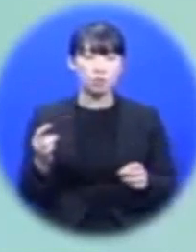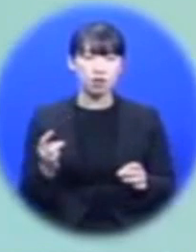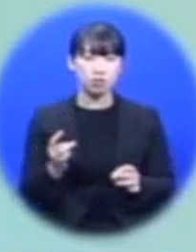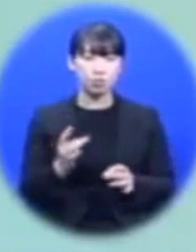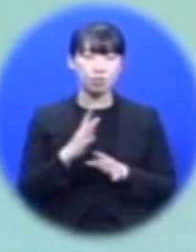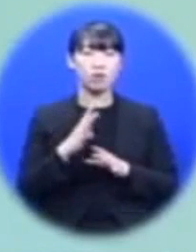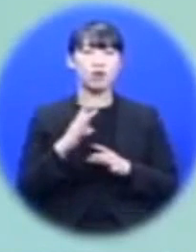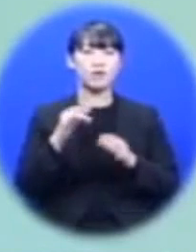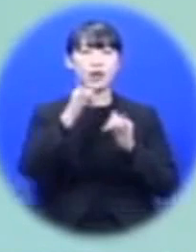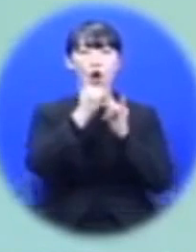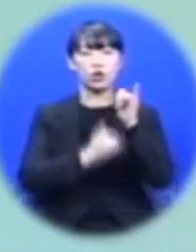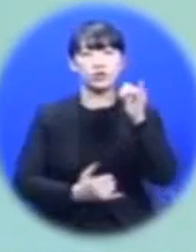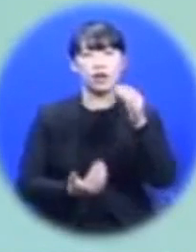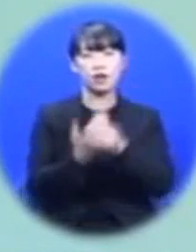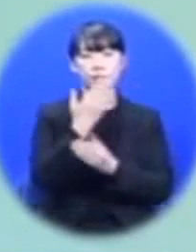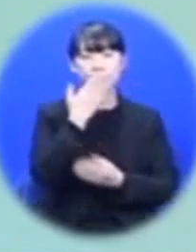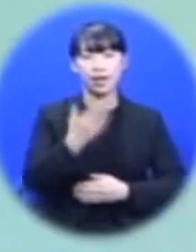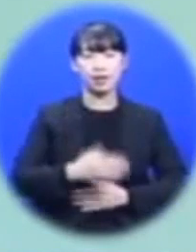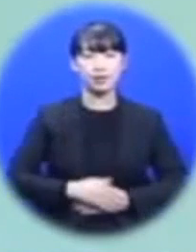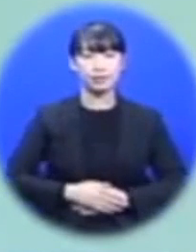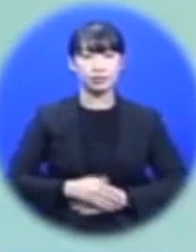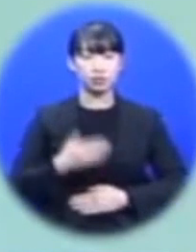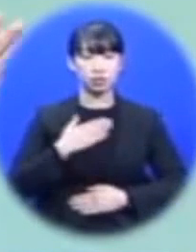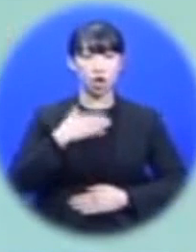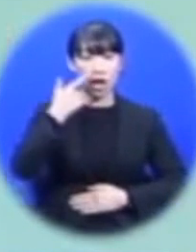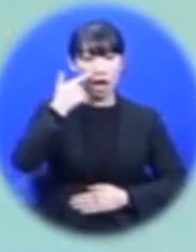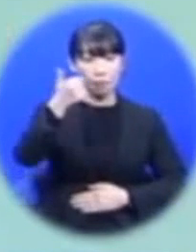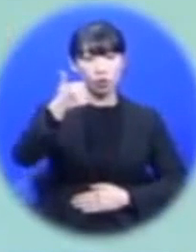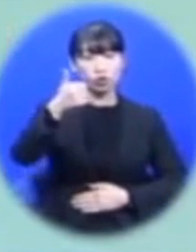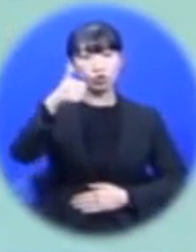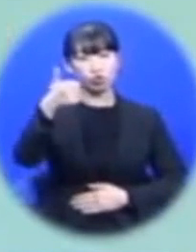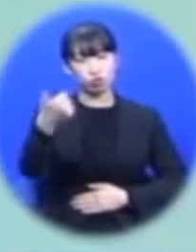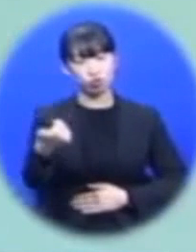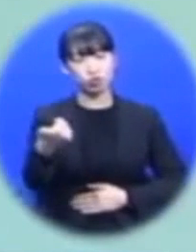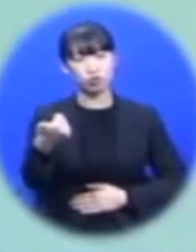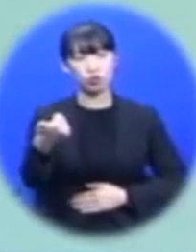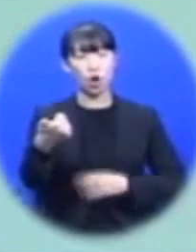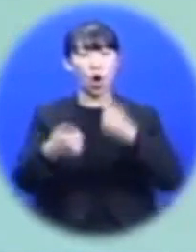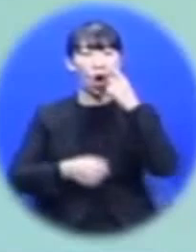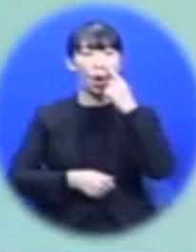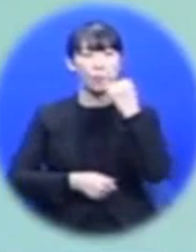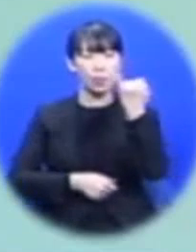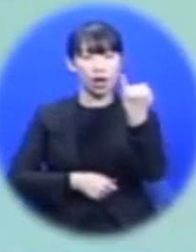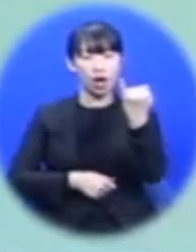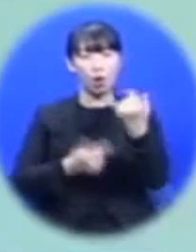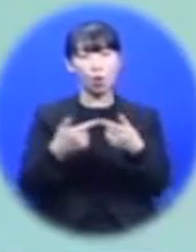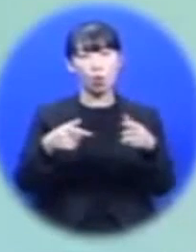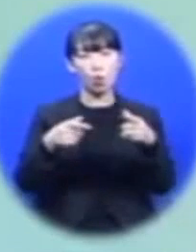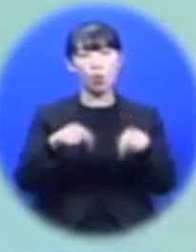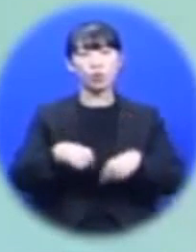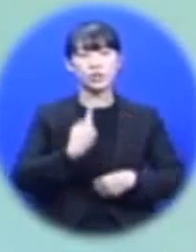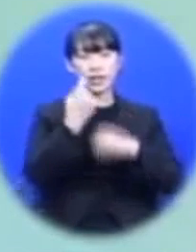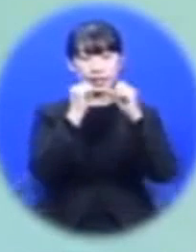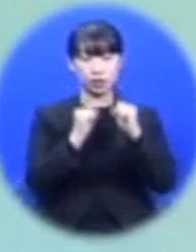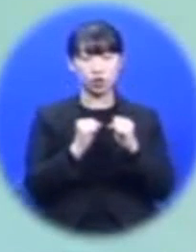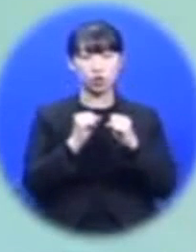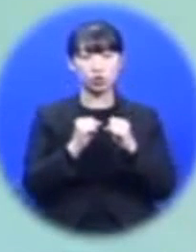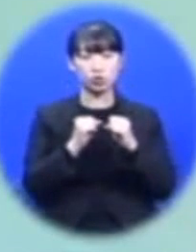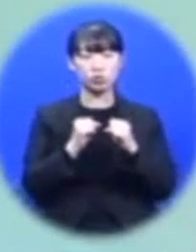부친이 세상 떠나시고 어머님이 이제 혼자 사시는데 얼마 전에 큰 수술을